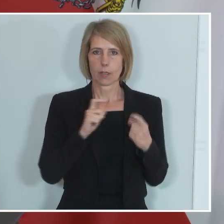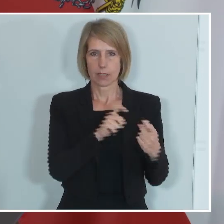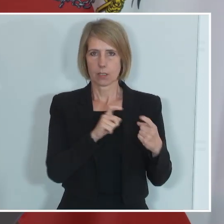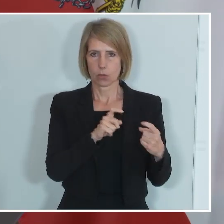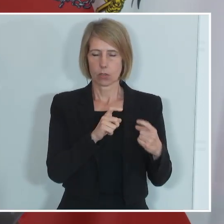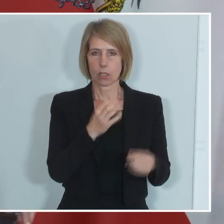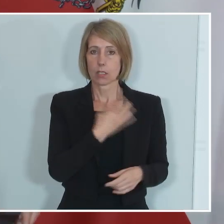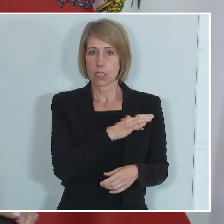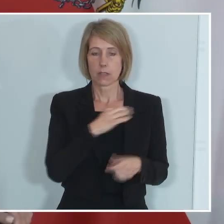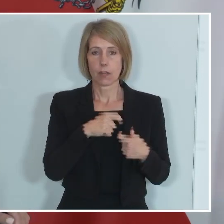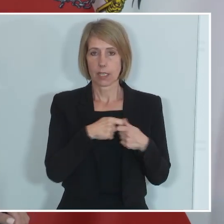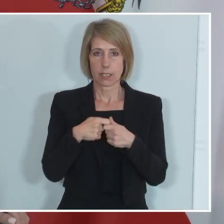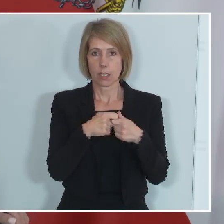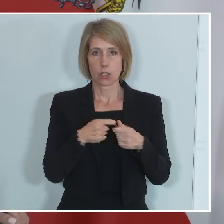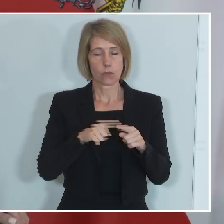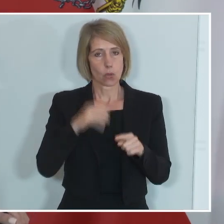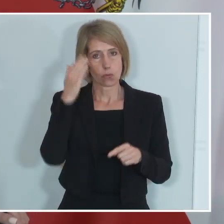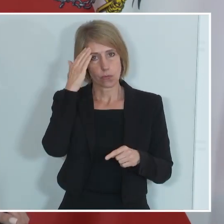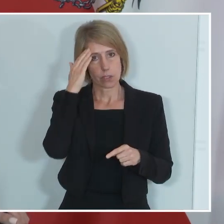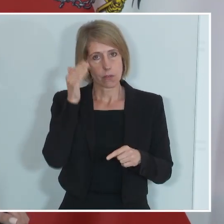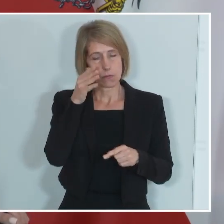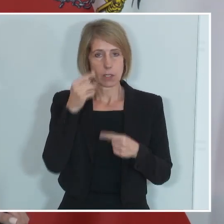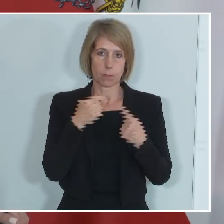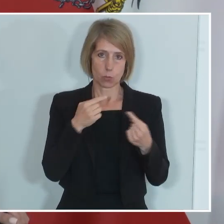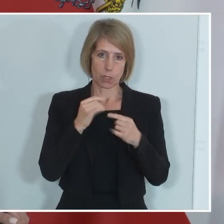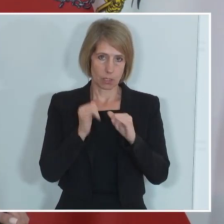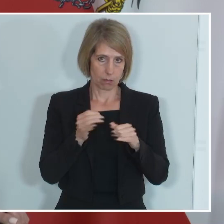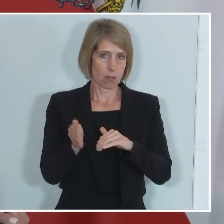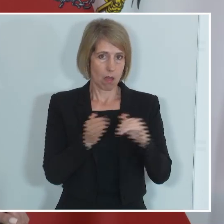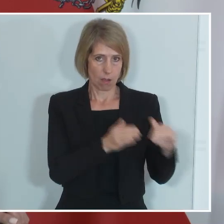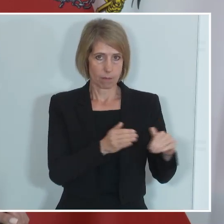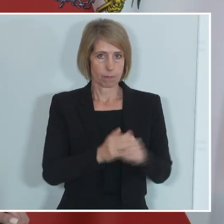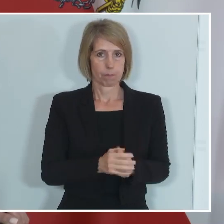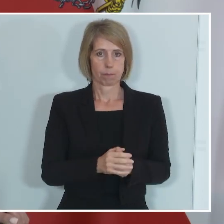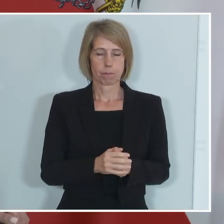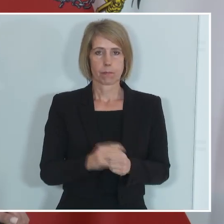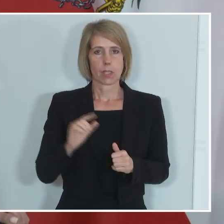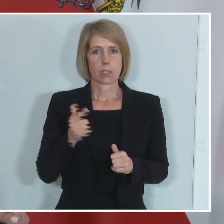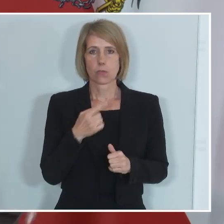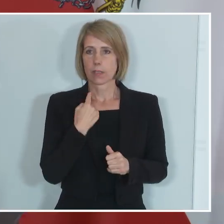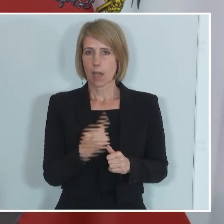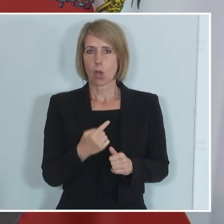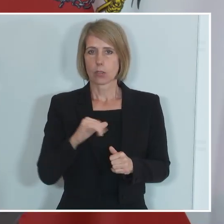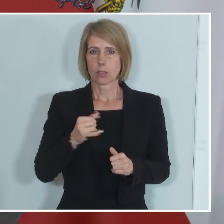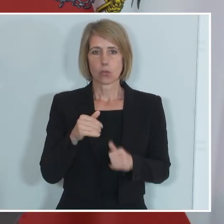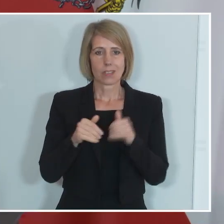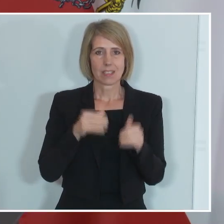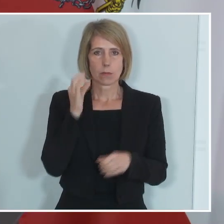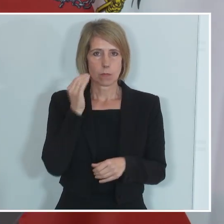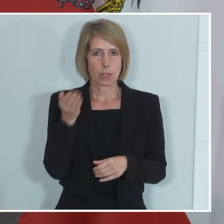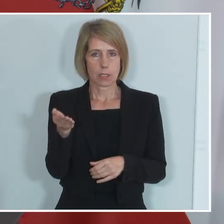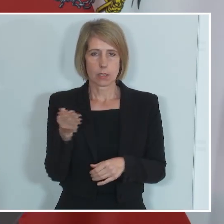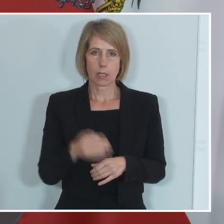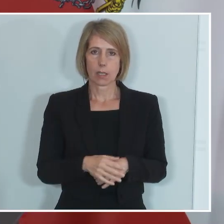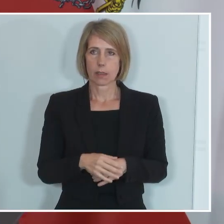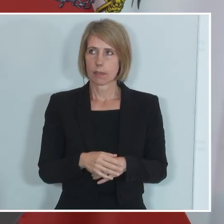der Zivilgesellschaft und der Wissenschaft besprechen. Und ja, zu den Aussagen der Justizministerin kann ich nur sagen, da